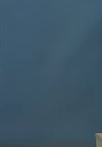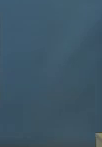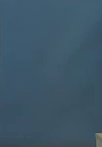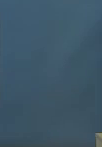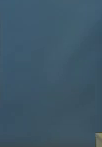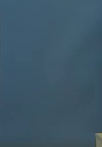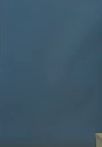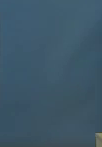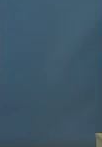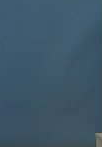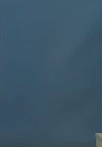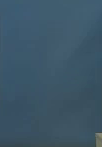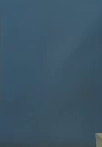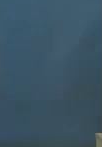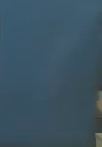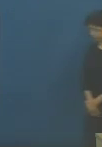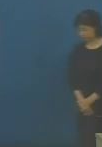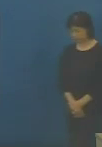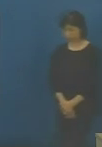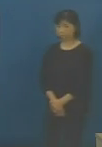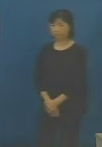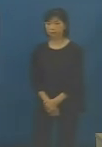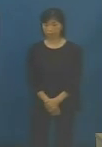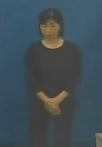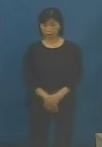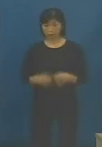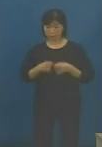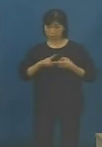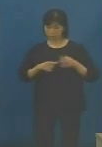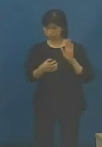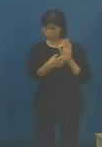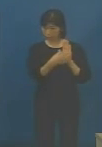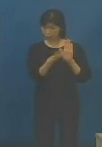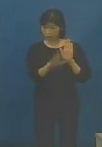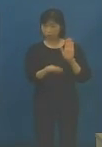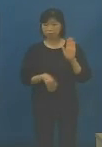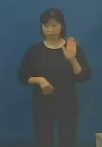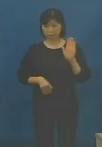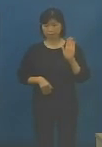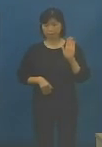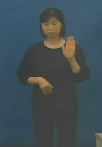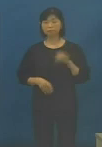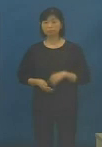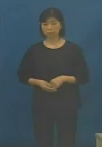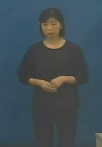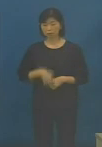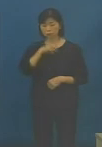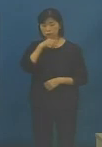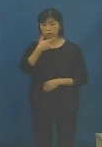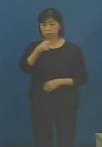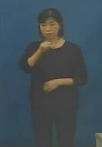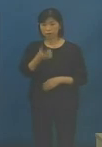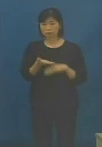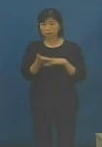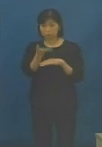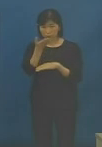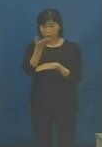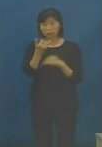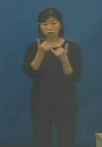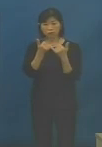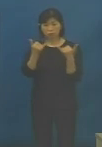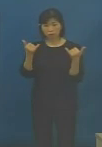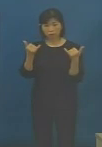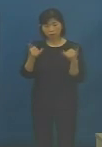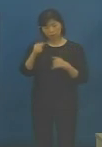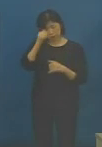たもので、ございます。先ほど申しましたように、この65歳以上などの